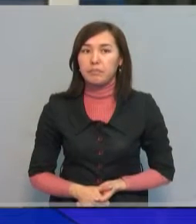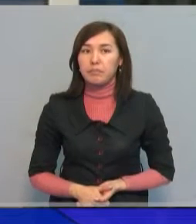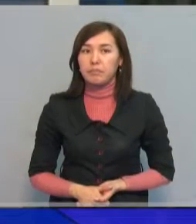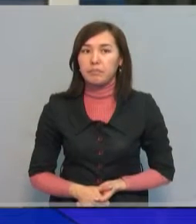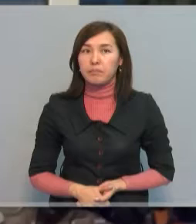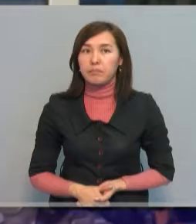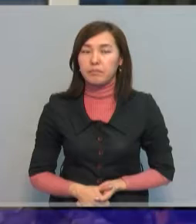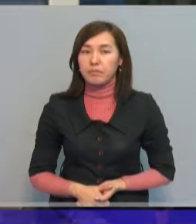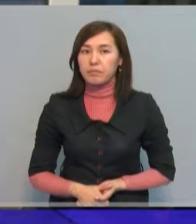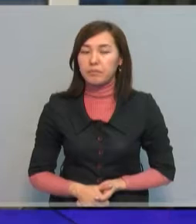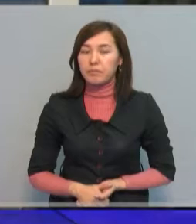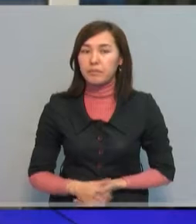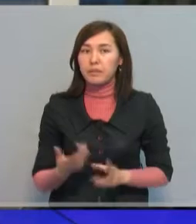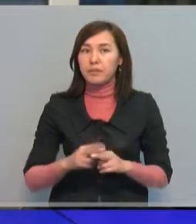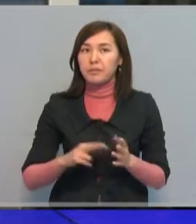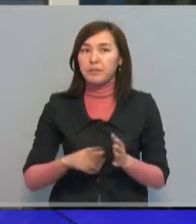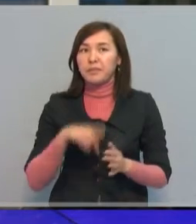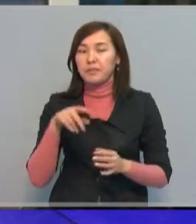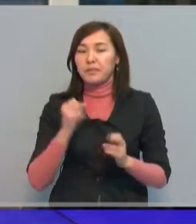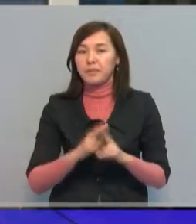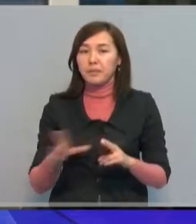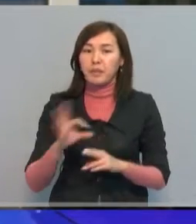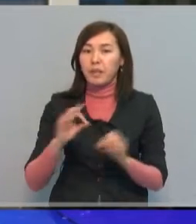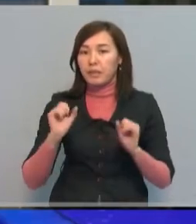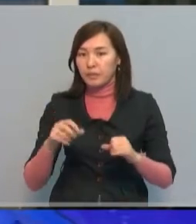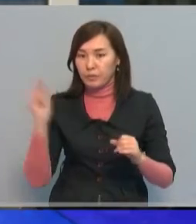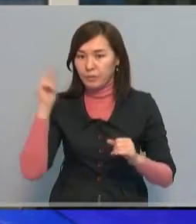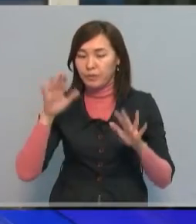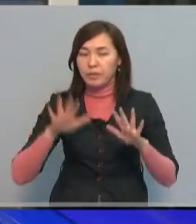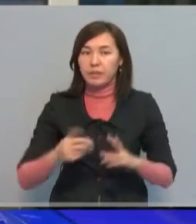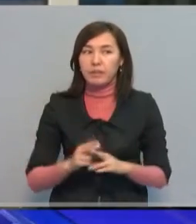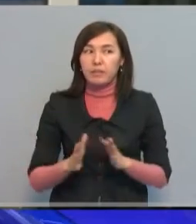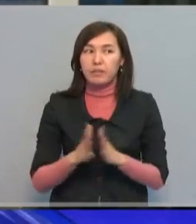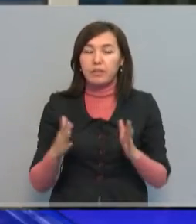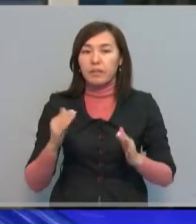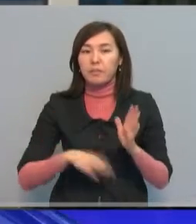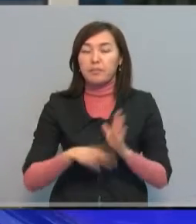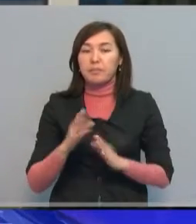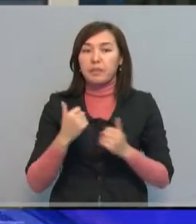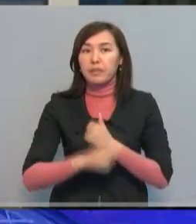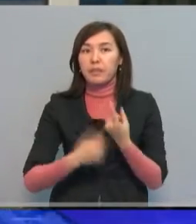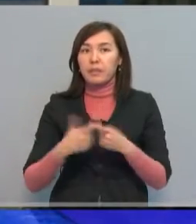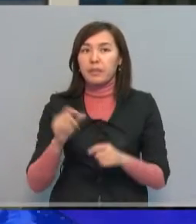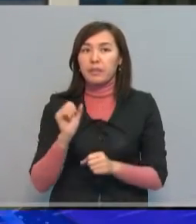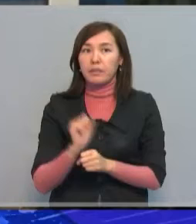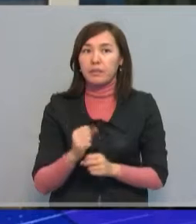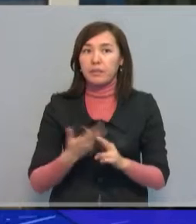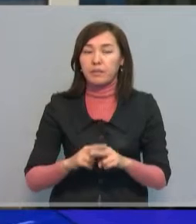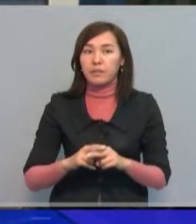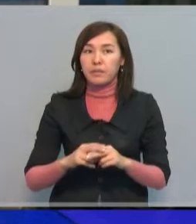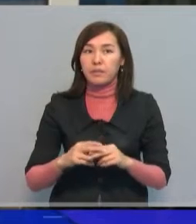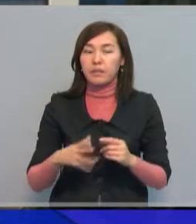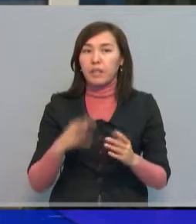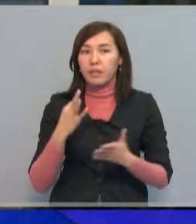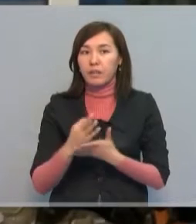стандартам. Проект «Жас Маман» – это прекрасная возможность для учебных заведений расширить и улучшить материальную базу. Современное